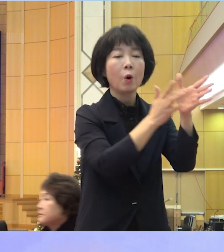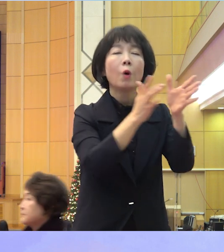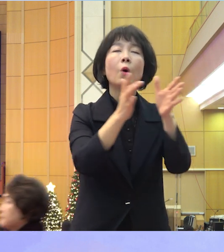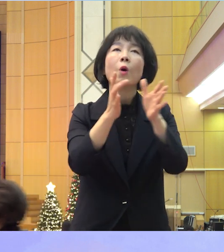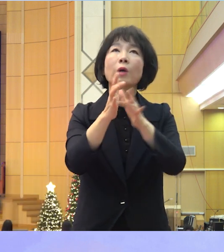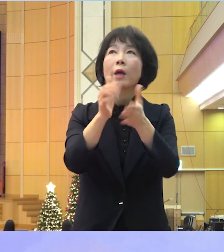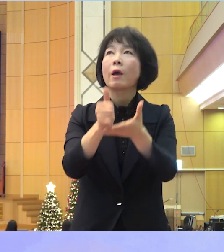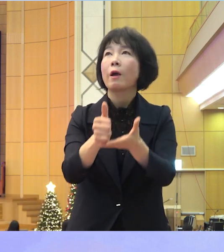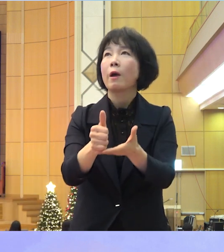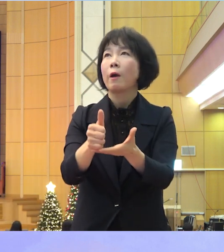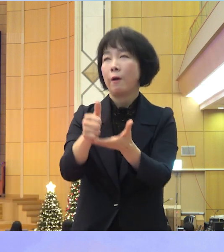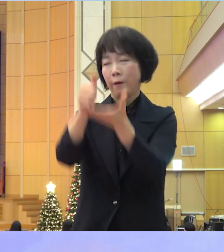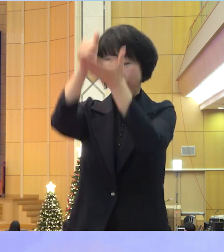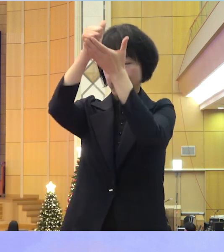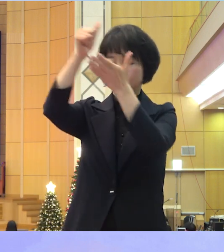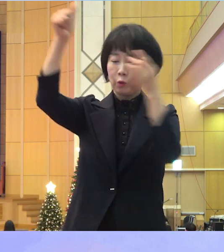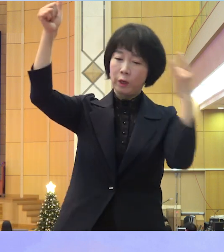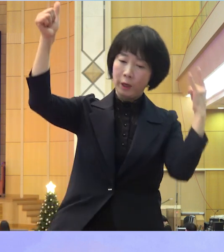벗으려고